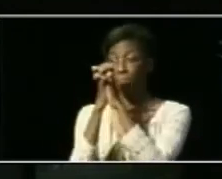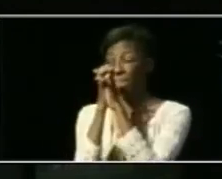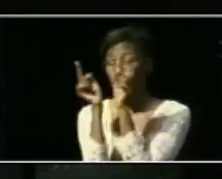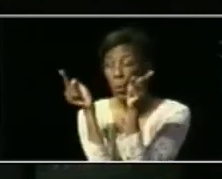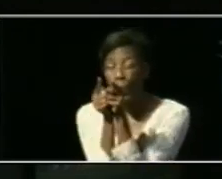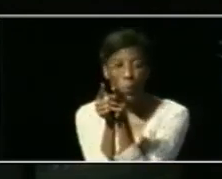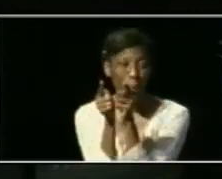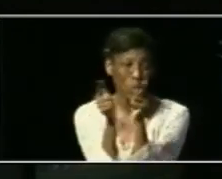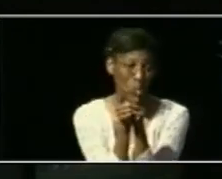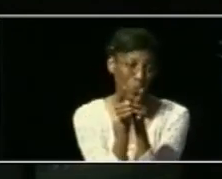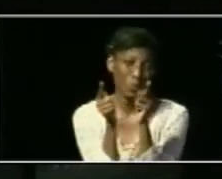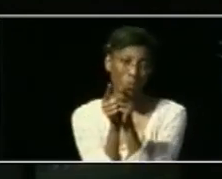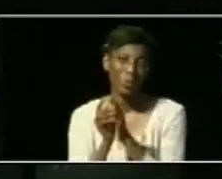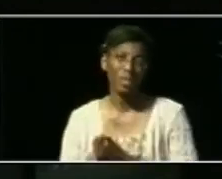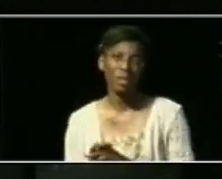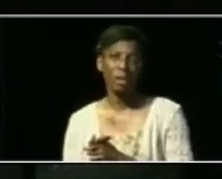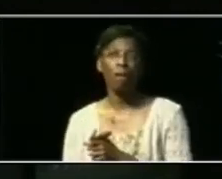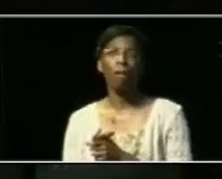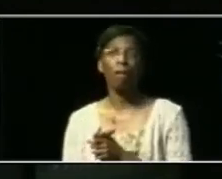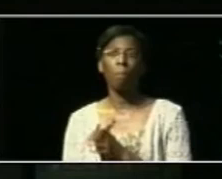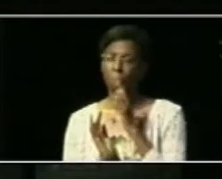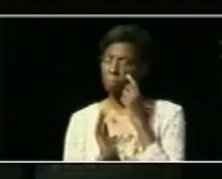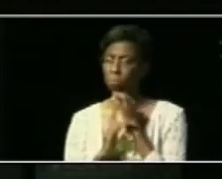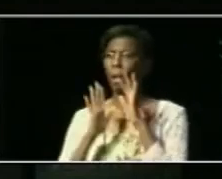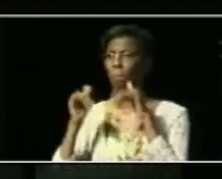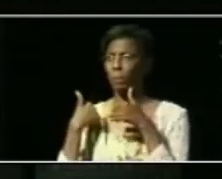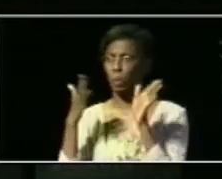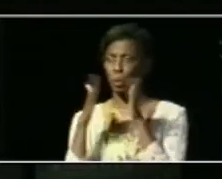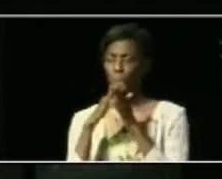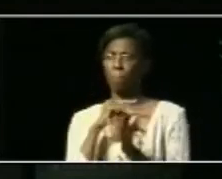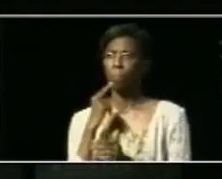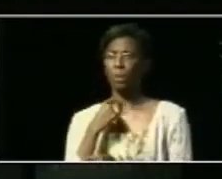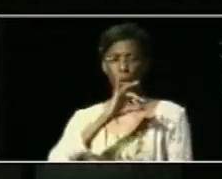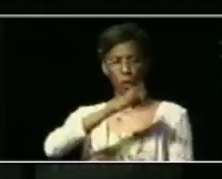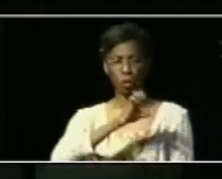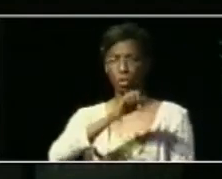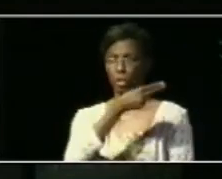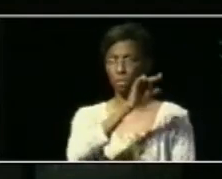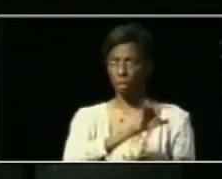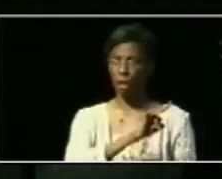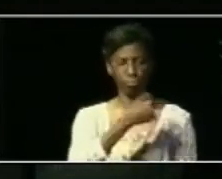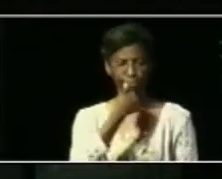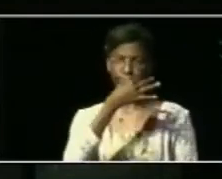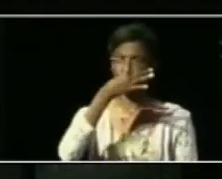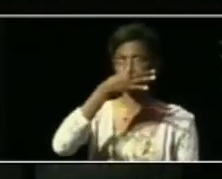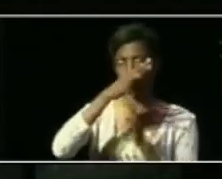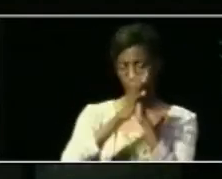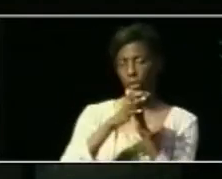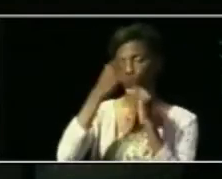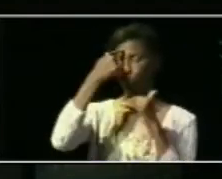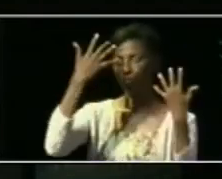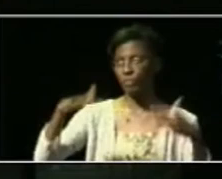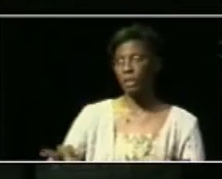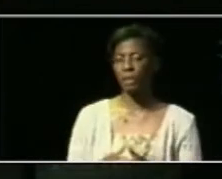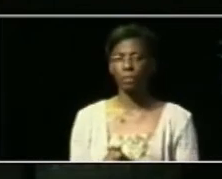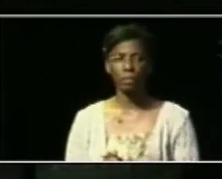courtes. And then I'm going to ask Pastor Jenna to close with prayer as you remain standing. Pasteur Jenna de